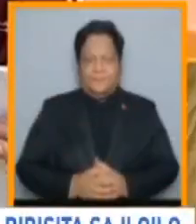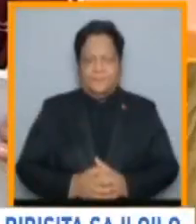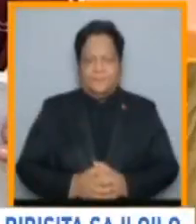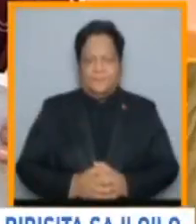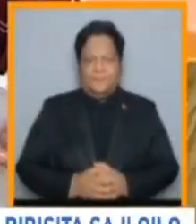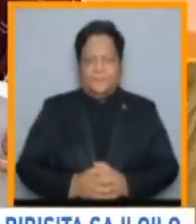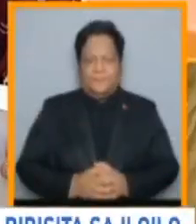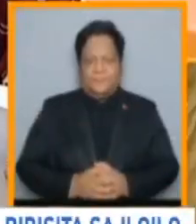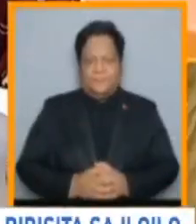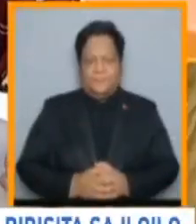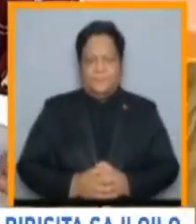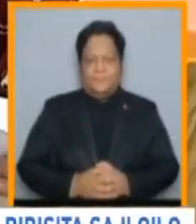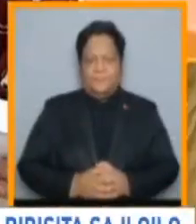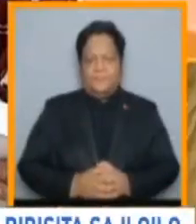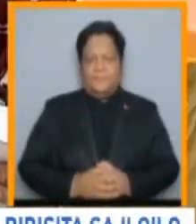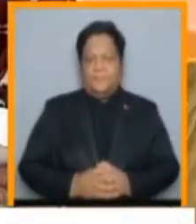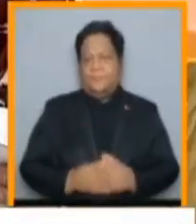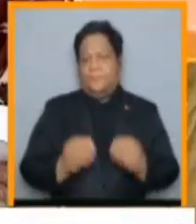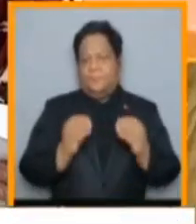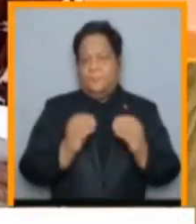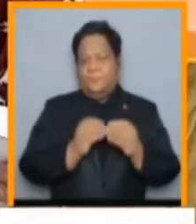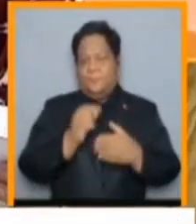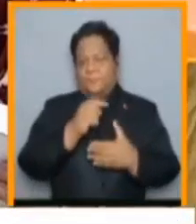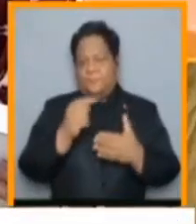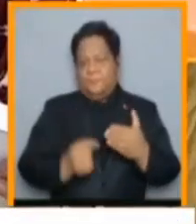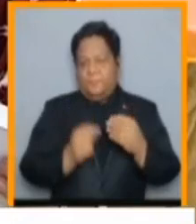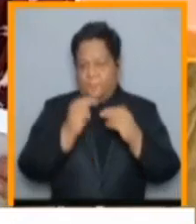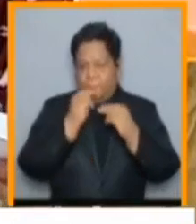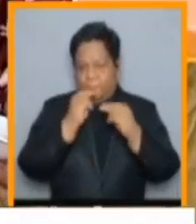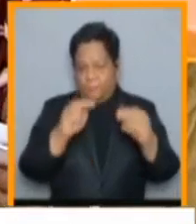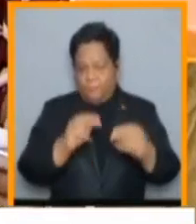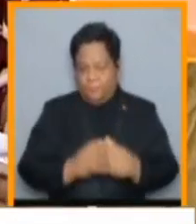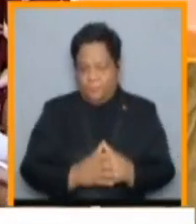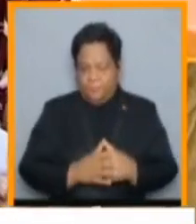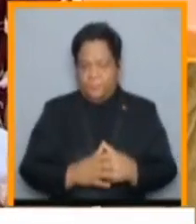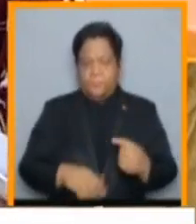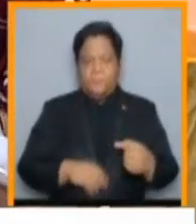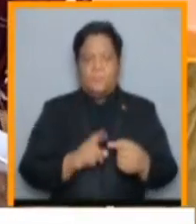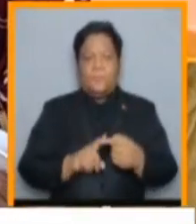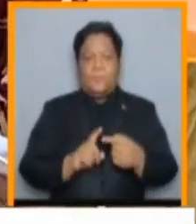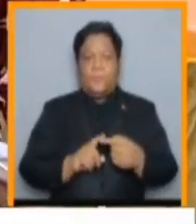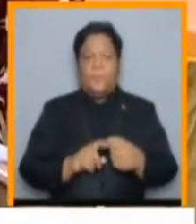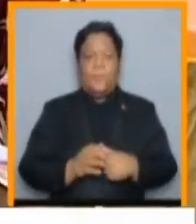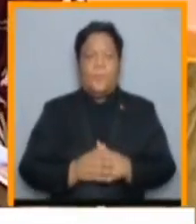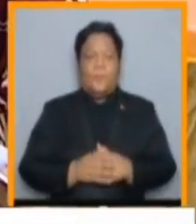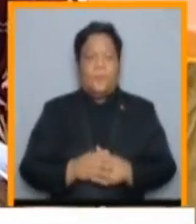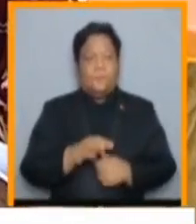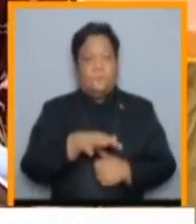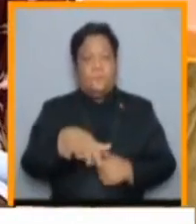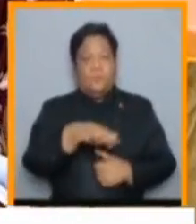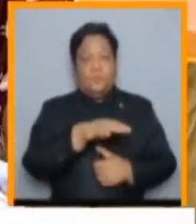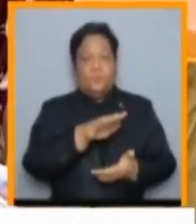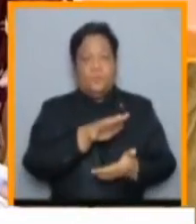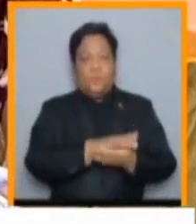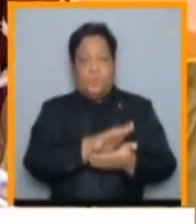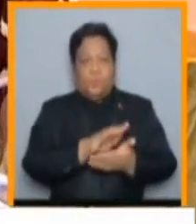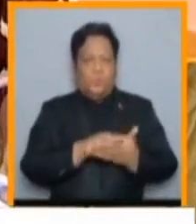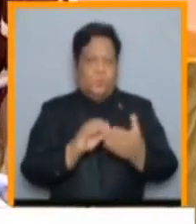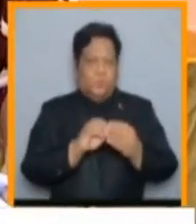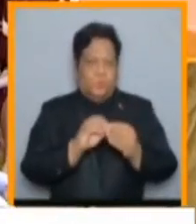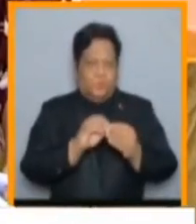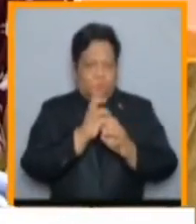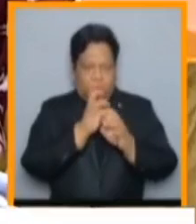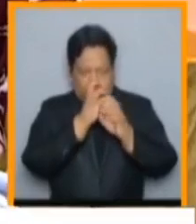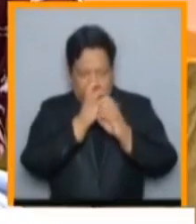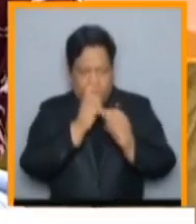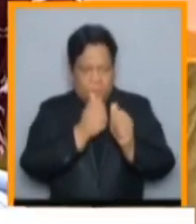Narito pa ang ilang balita. Mahigpit ang ipinatutupad na health protocol sa ilang eskwelahan sa pagbabalik ng limited face-to-face classes sa NCR. Live mula sa